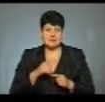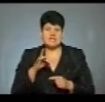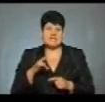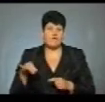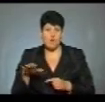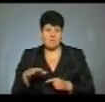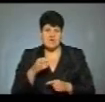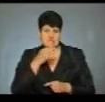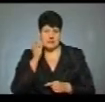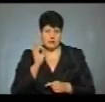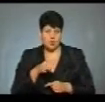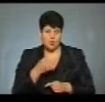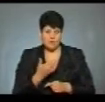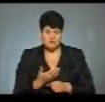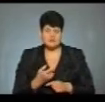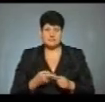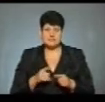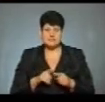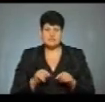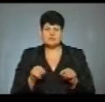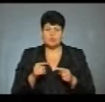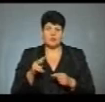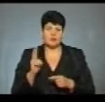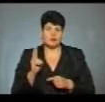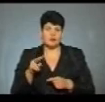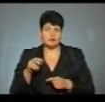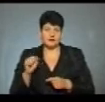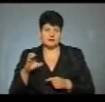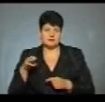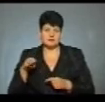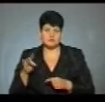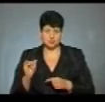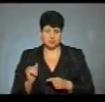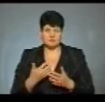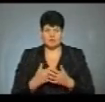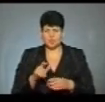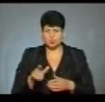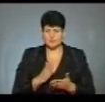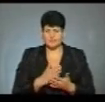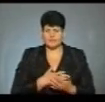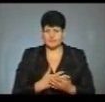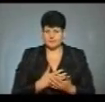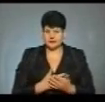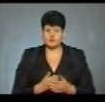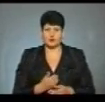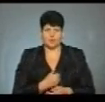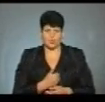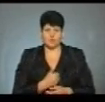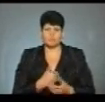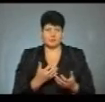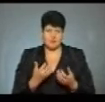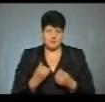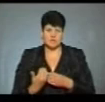це методологія створення кластеру. Якщо у вас на території громади є люди активні, які хочуть